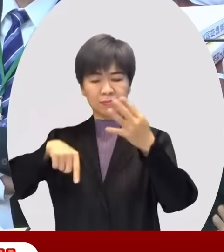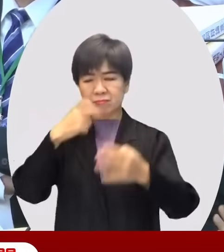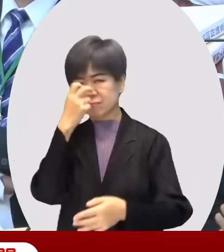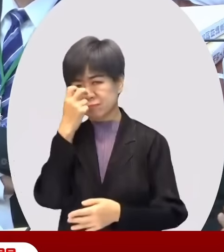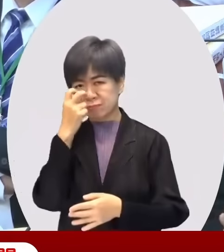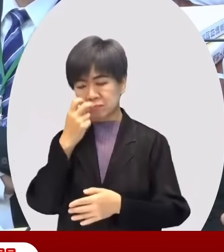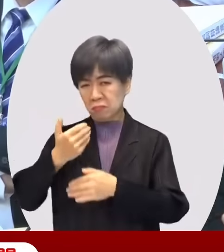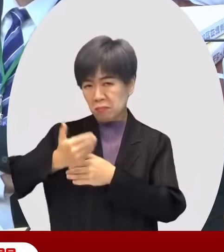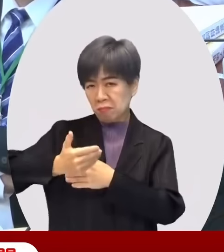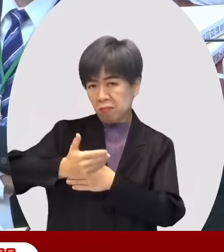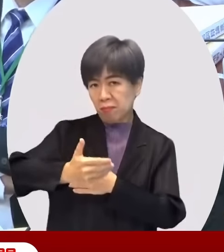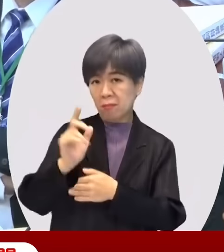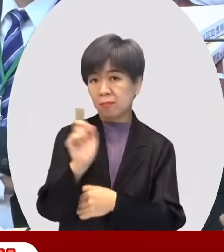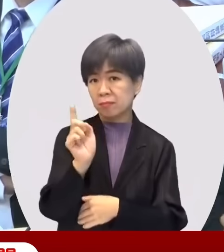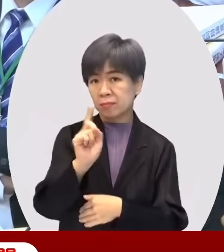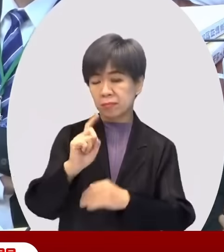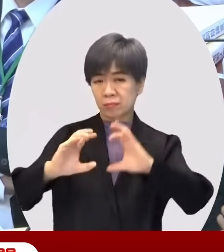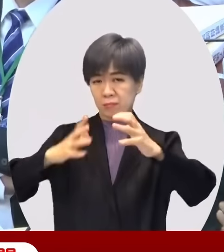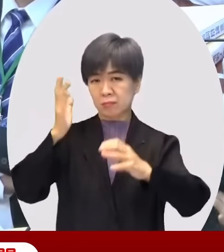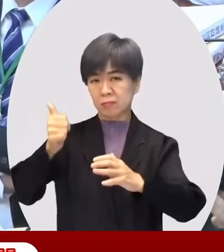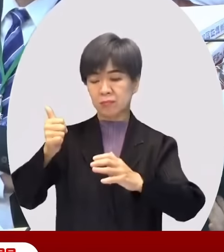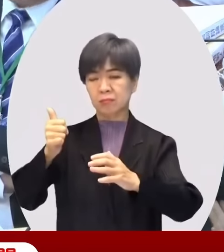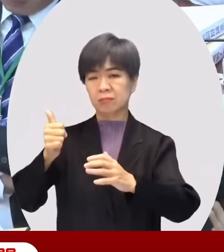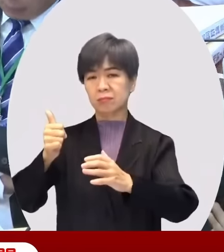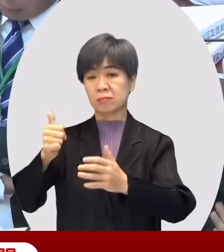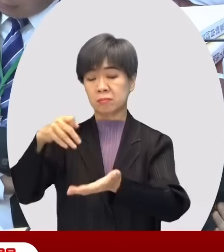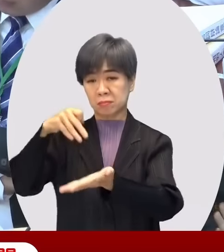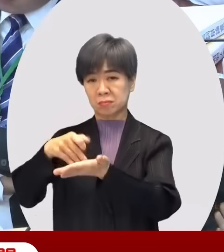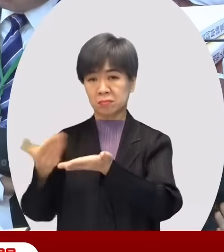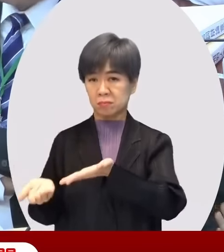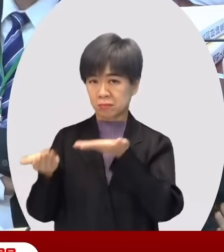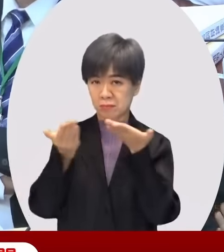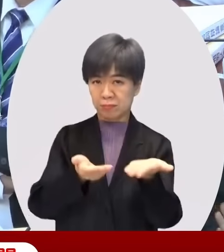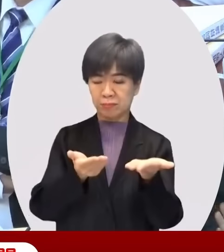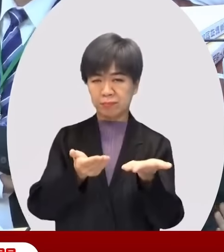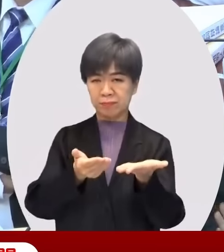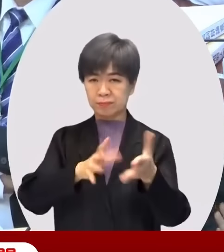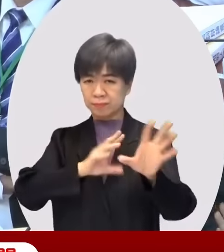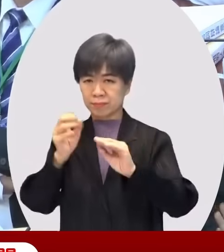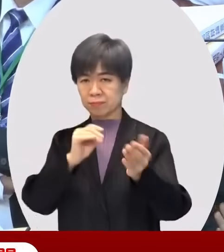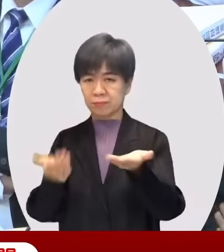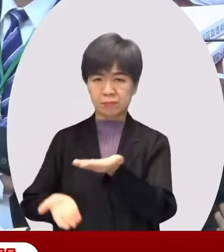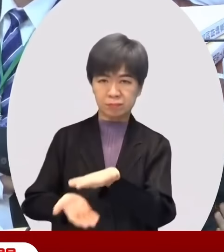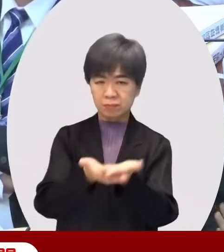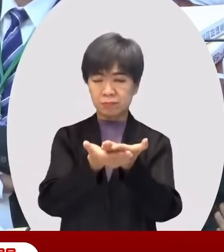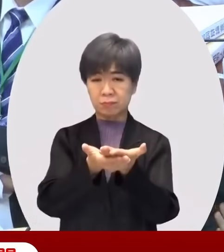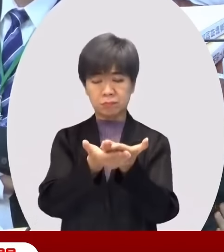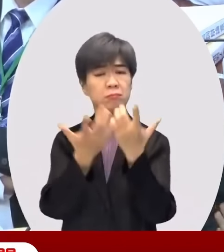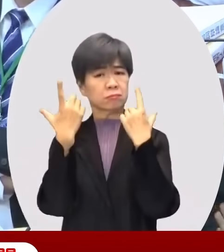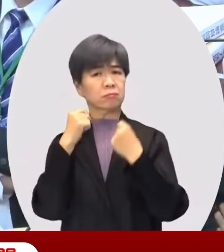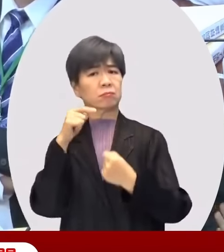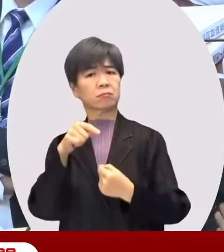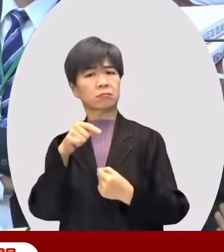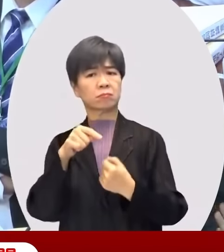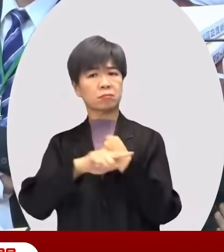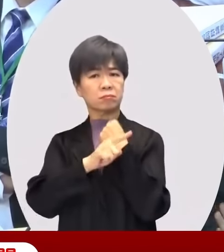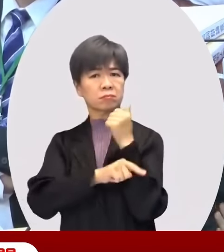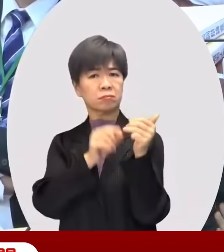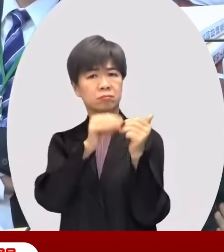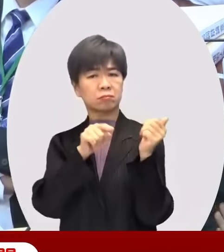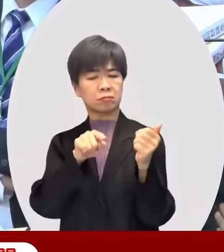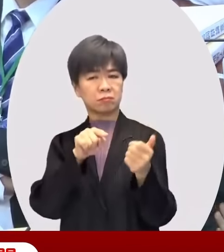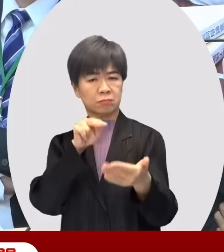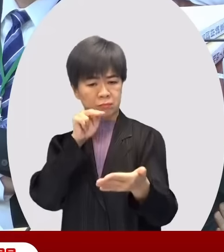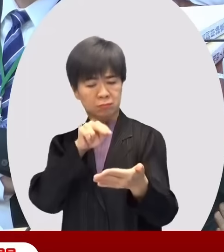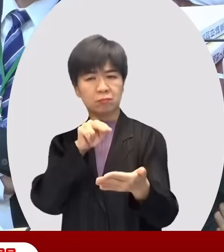事审查作业程序，就总统被送交的被提名人的相关备审资料，本来就涵盖了我们现在法律里